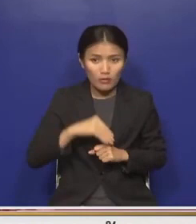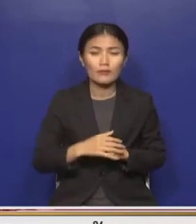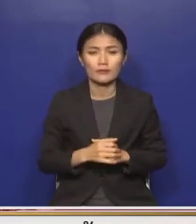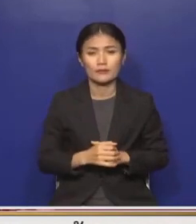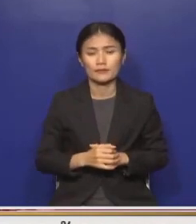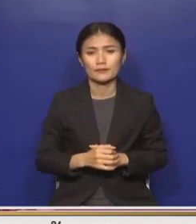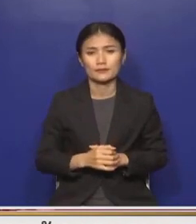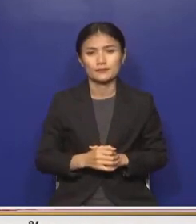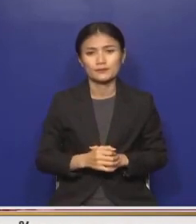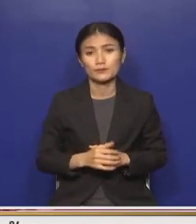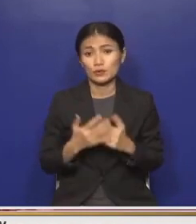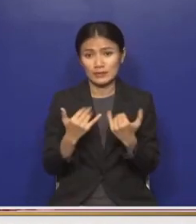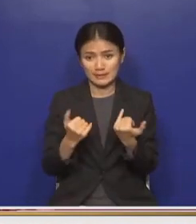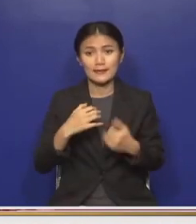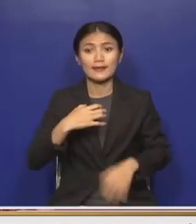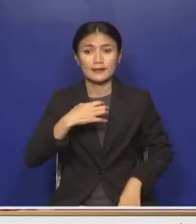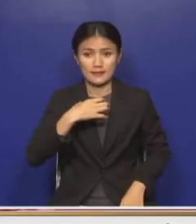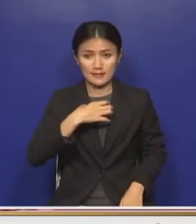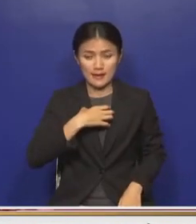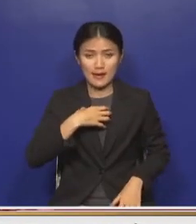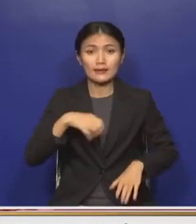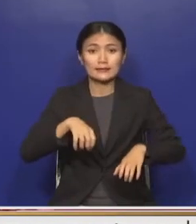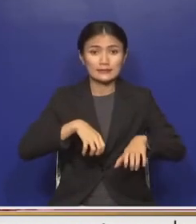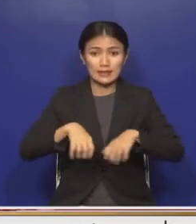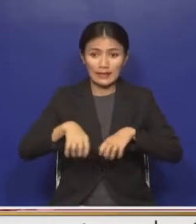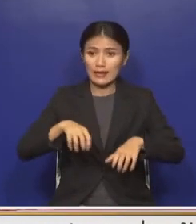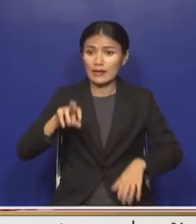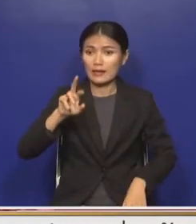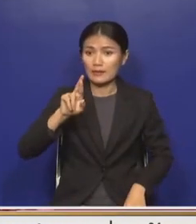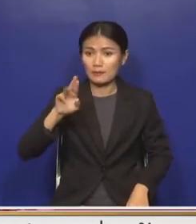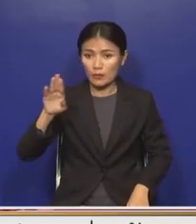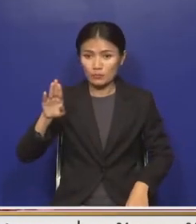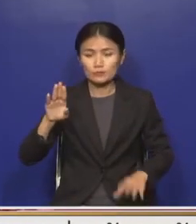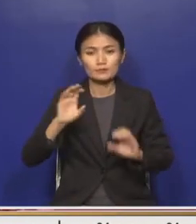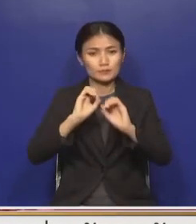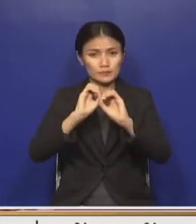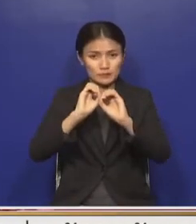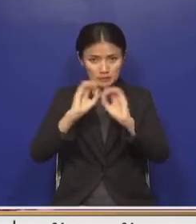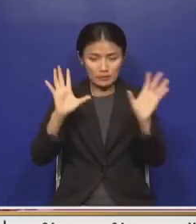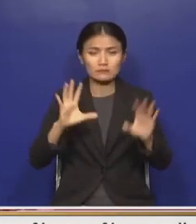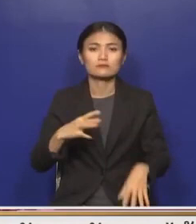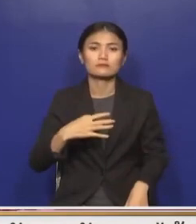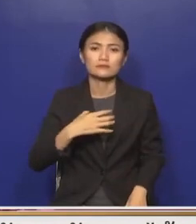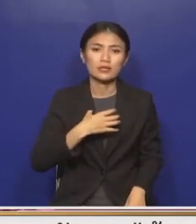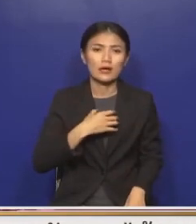เพราะฉนั้นผมอยากเห็นก์ปิหารจากการเป็ระบบ เป็ระบวนการโดยแบบบร diversi